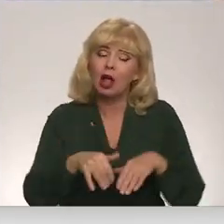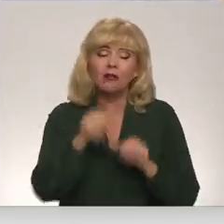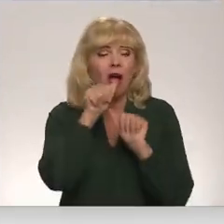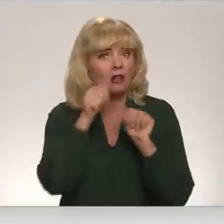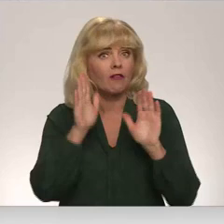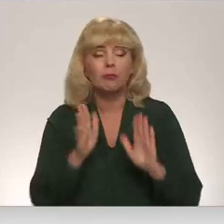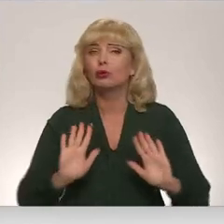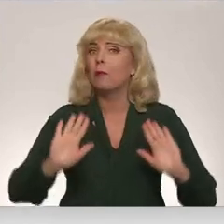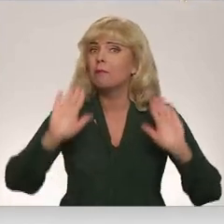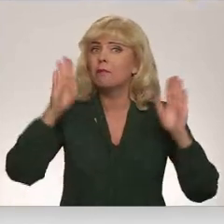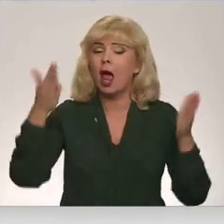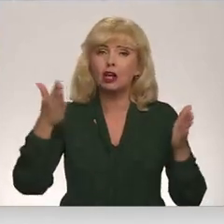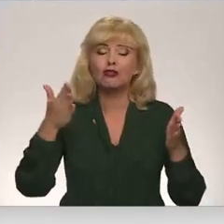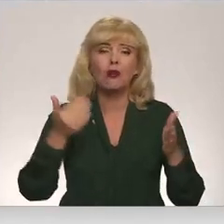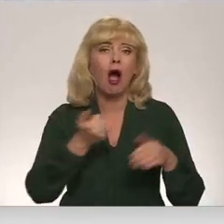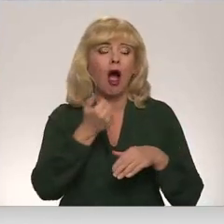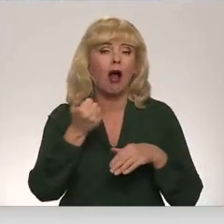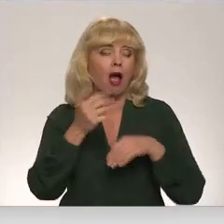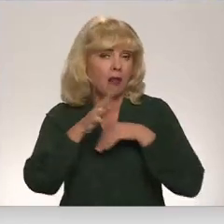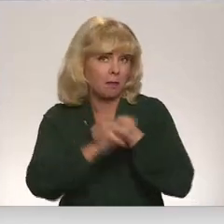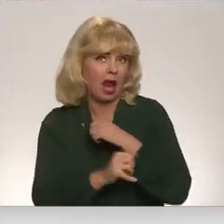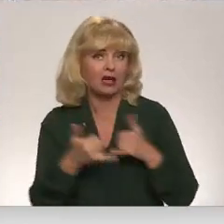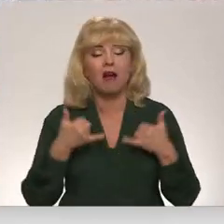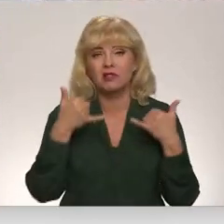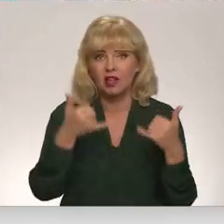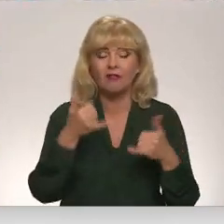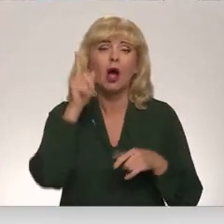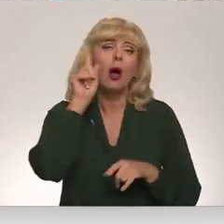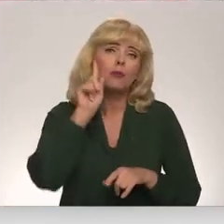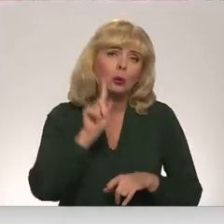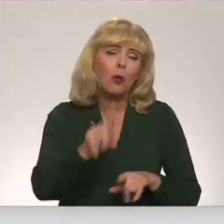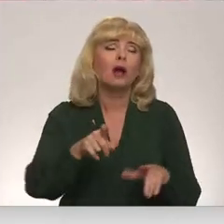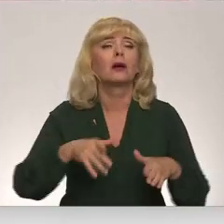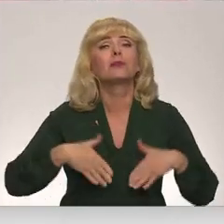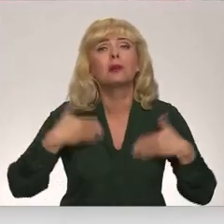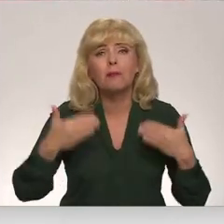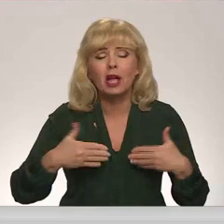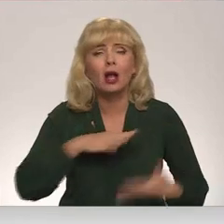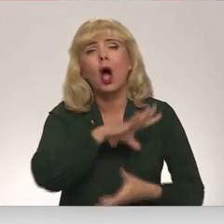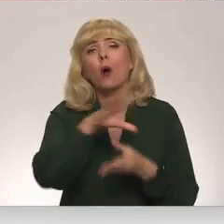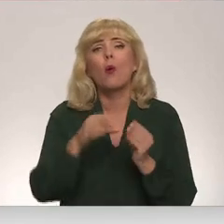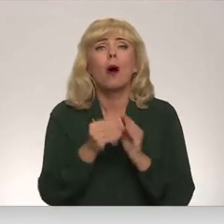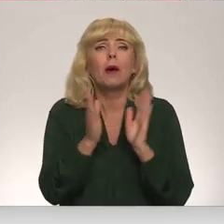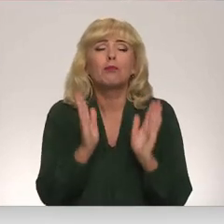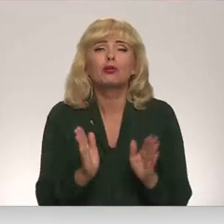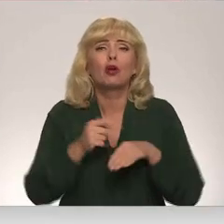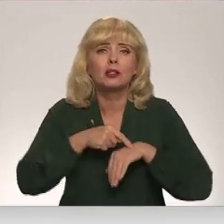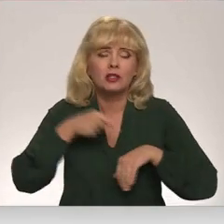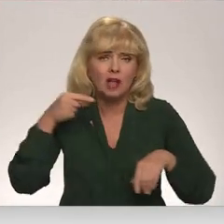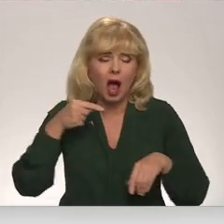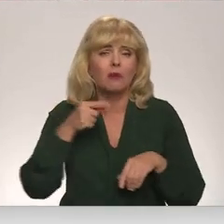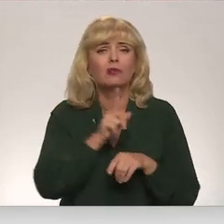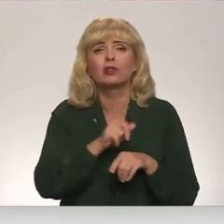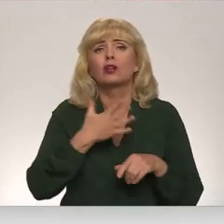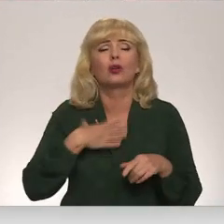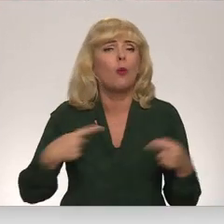būt pēkšņa gadu mijas dāvana. Protams, ka prieks un tā kopā būšanas sajūta, tas ir neatsverama